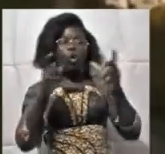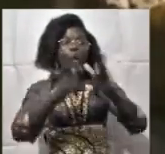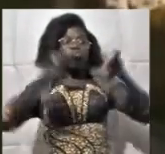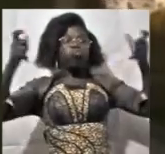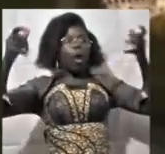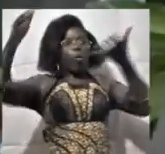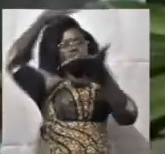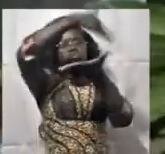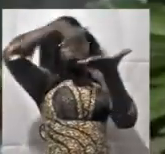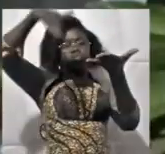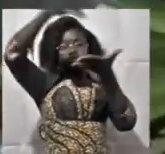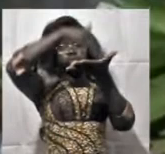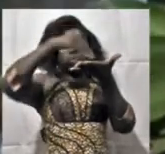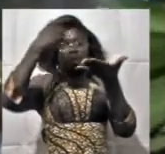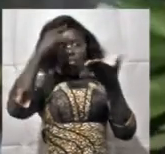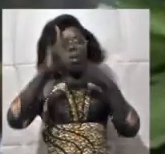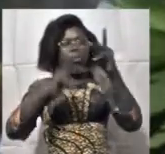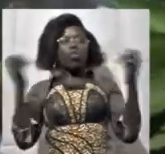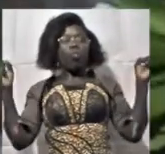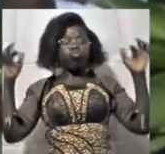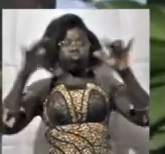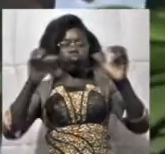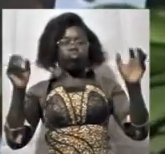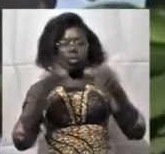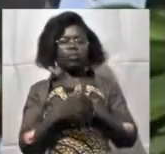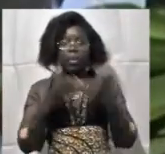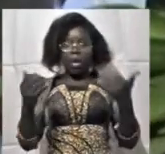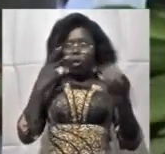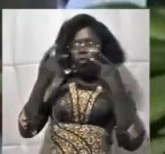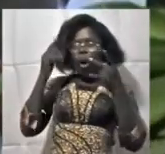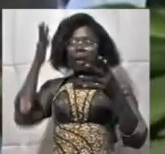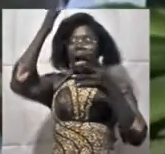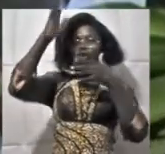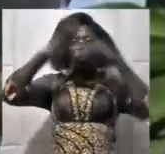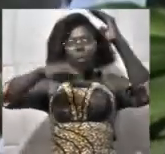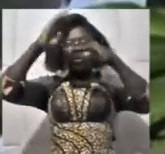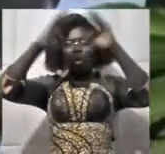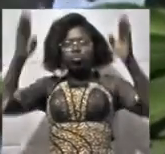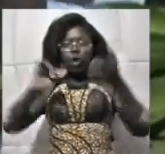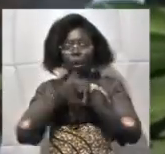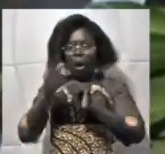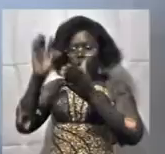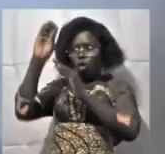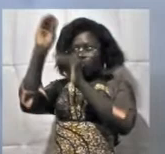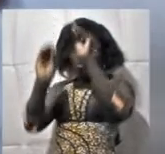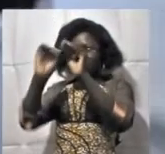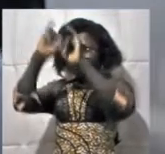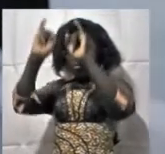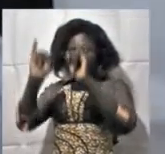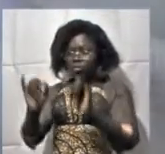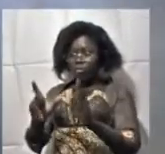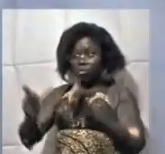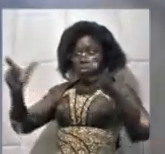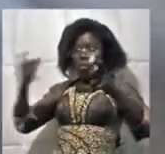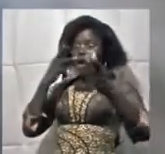levées et ça va héberger un grand auditorium pour 800 000 personnes. Pour matérialiser